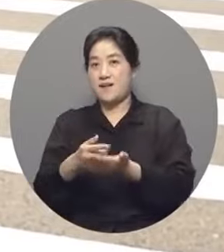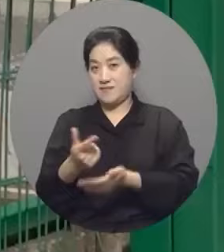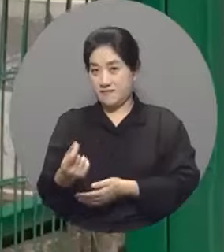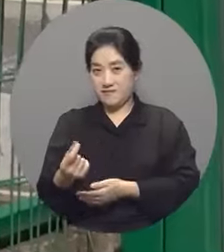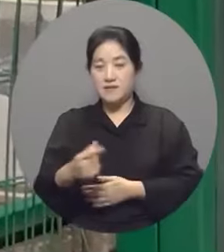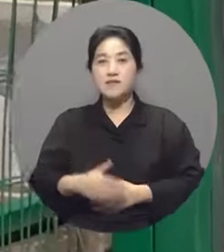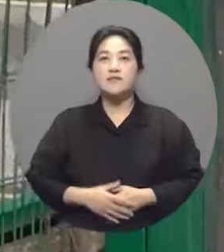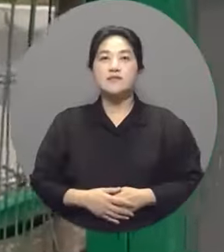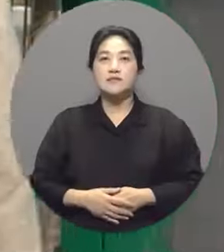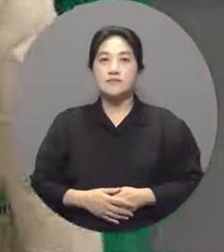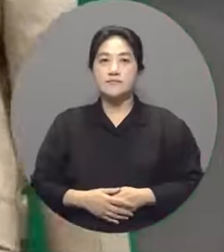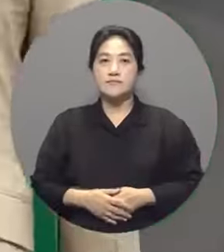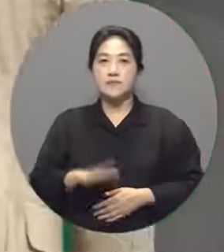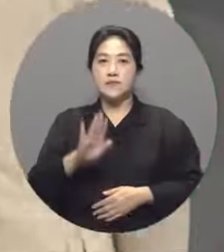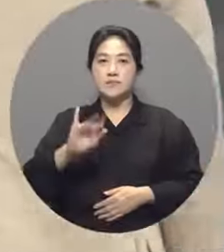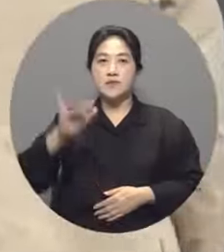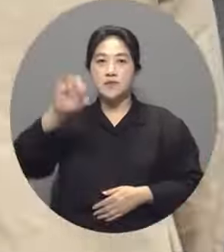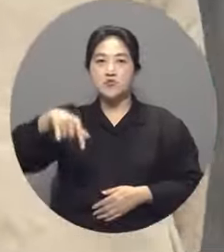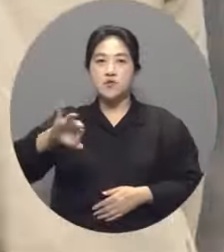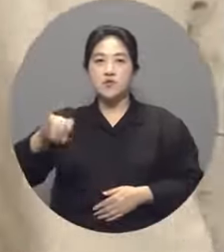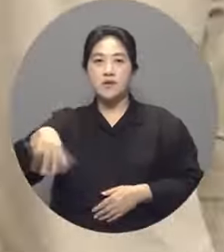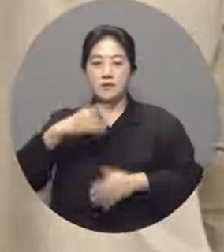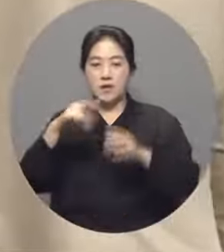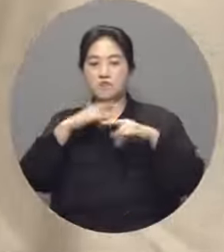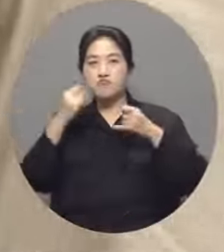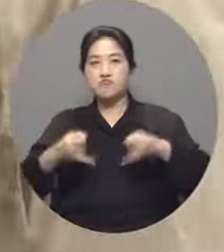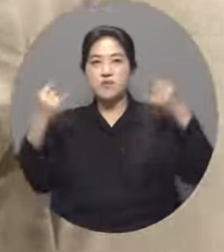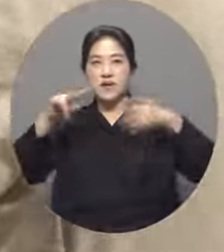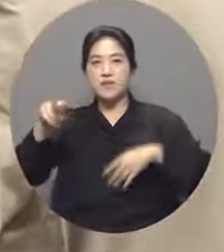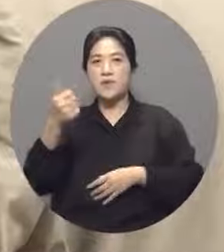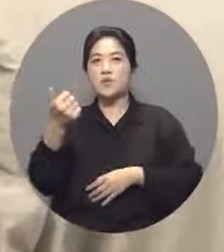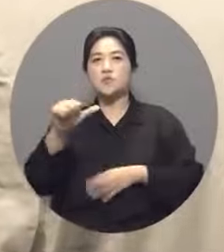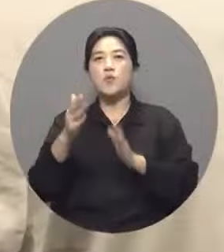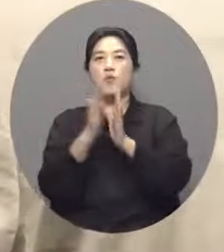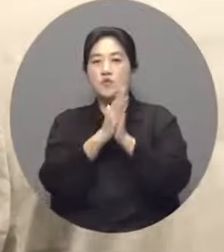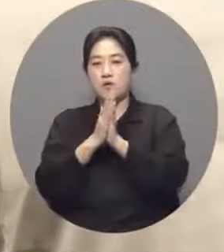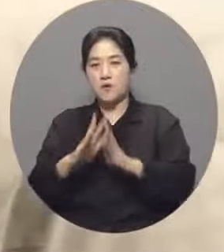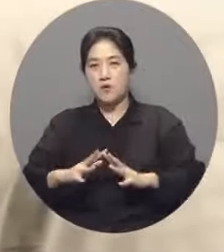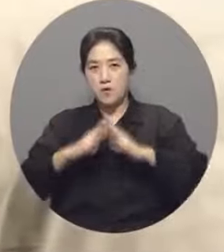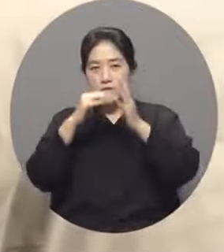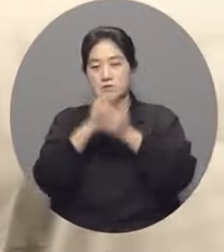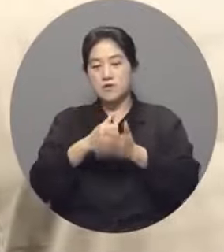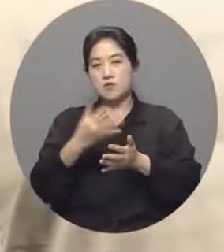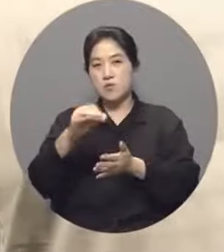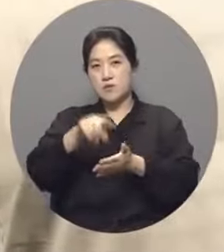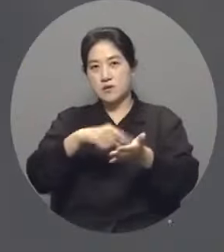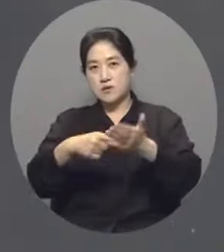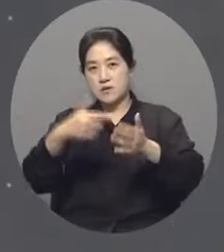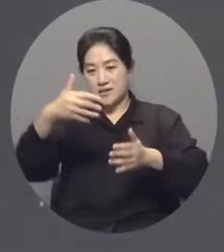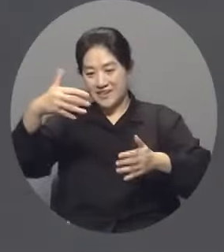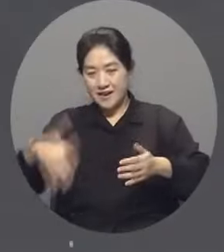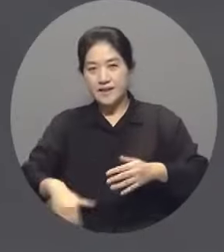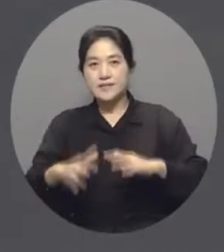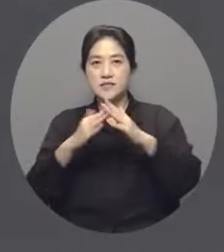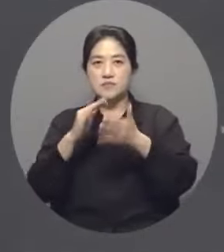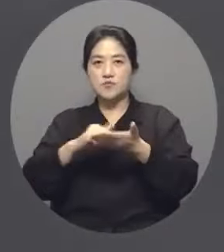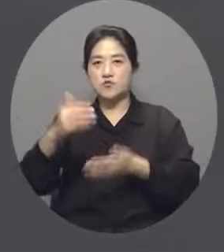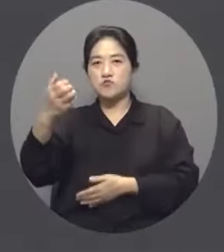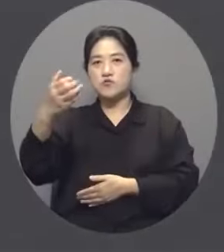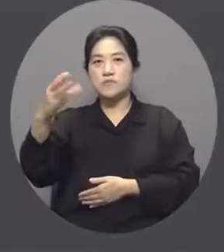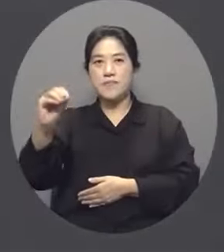알려졌습니다. 비구위안의 총 부채는 255조 원. 건설 대금을 지급하지 못한 주택도 90만 채에